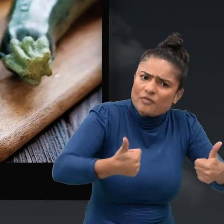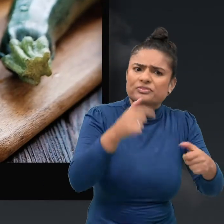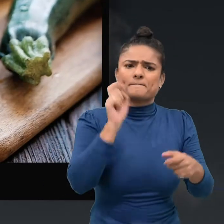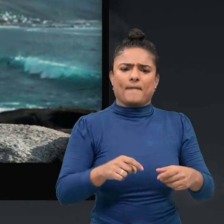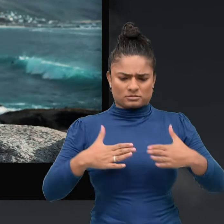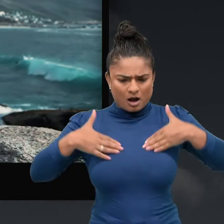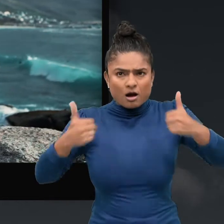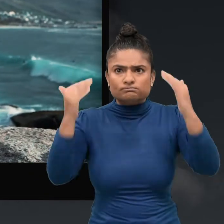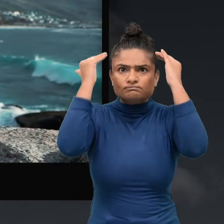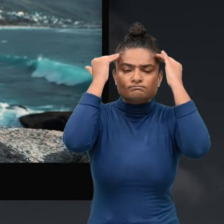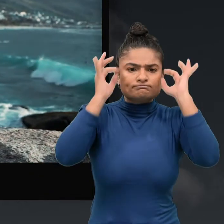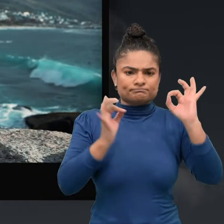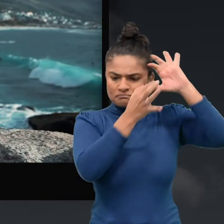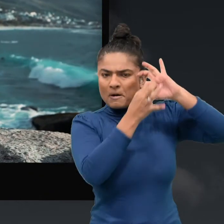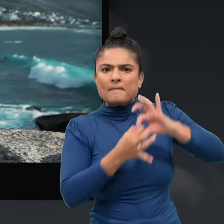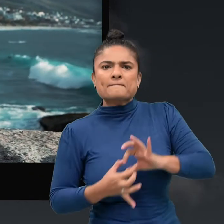en hoe jou geestestoestand is.